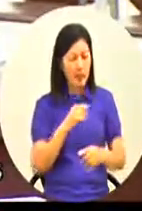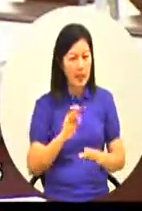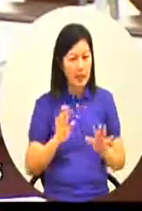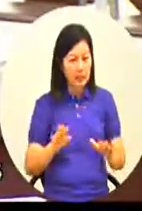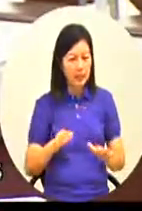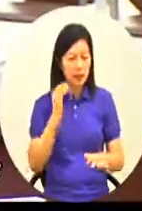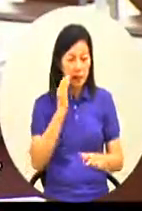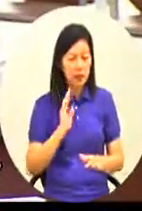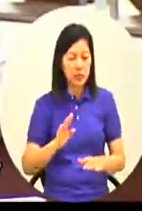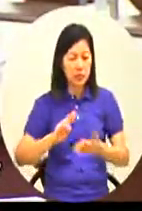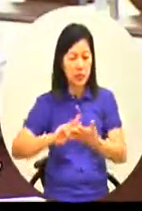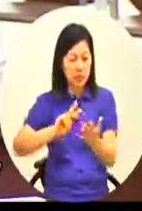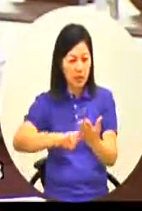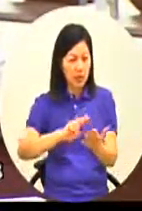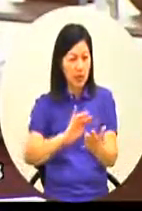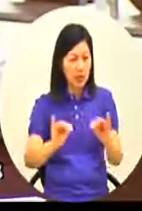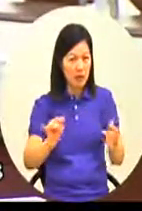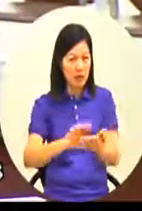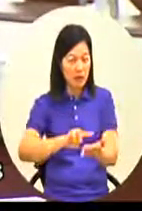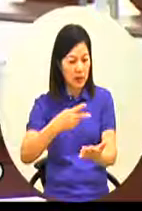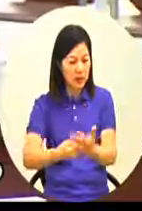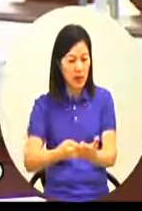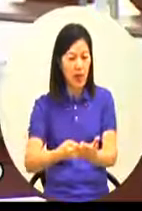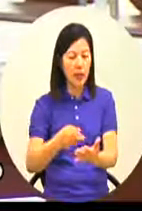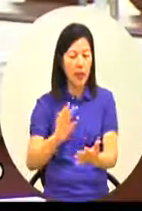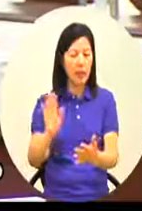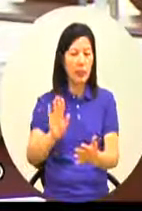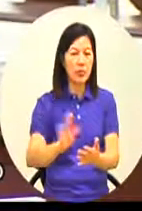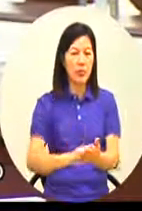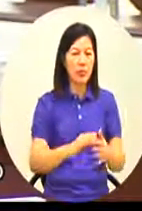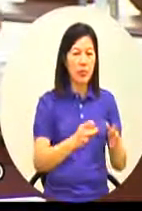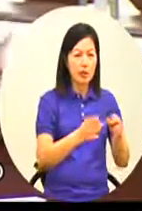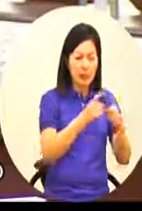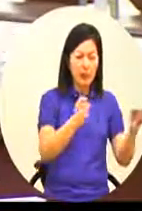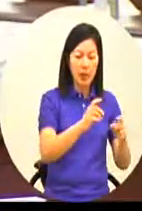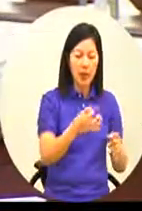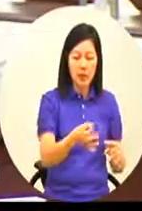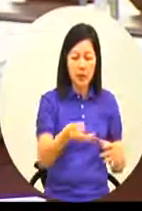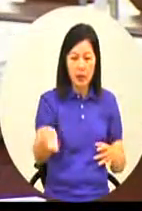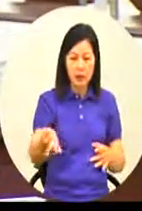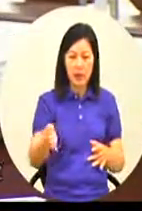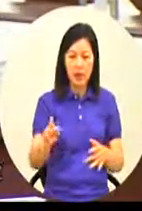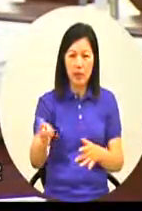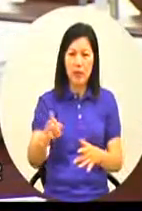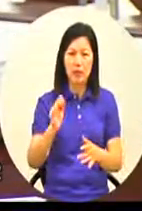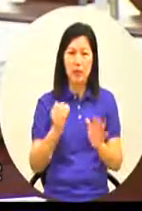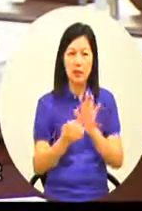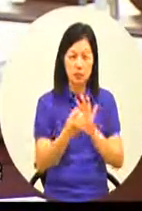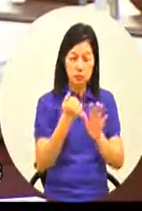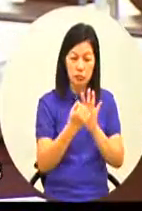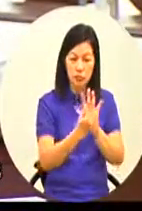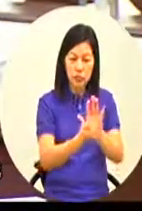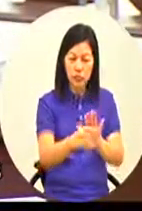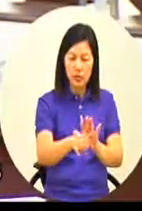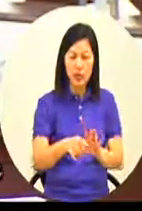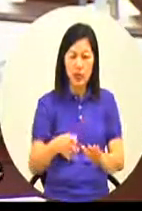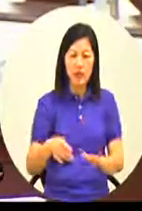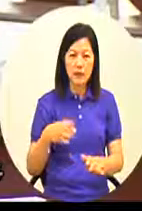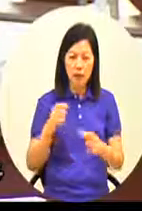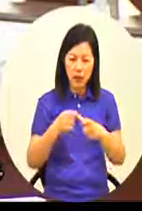爱互因你买，互因你有买个钱来去，啊无安尼，恁用公的15%的公的迄个硬体设备，无恁去